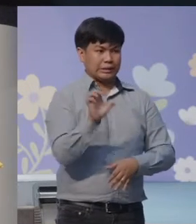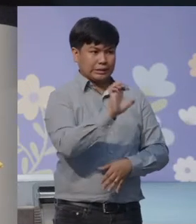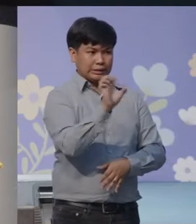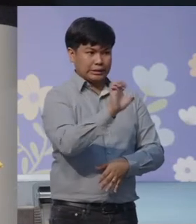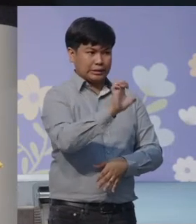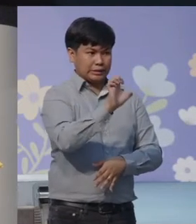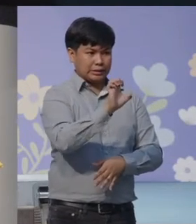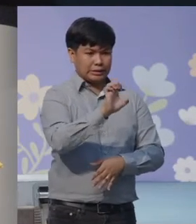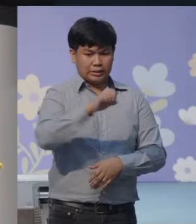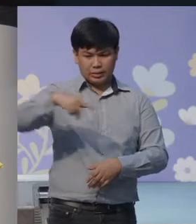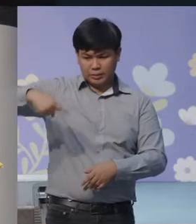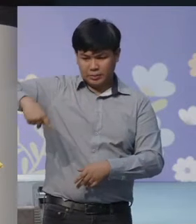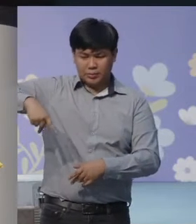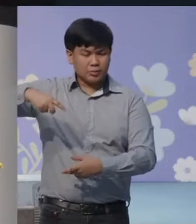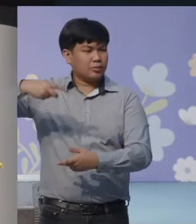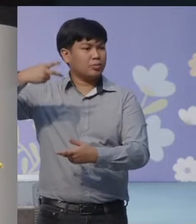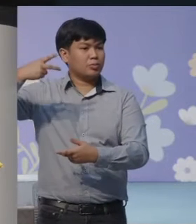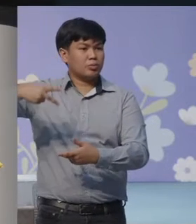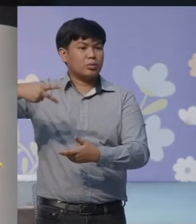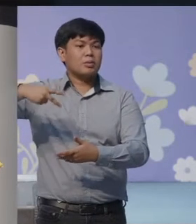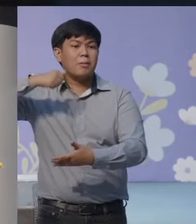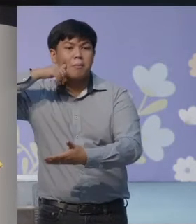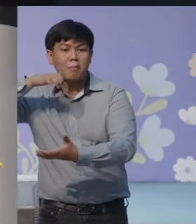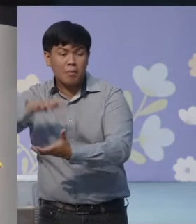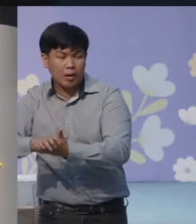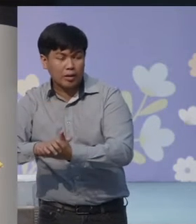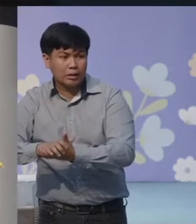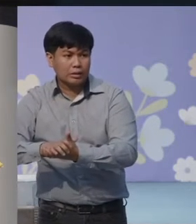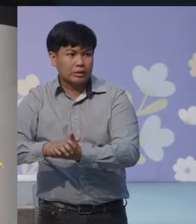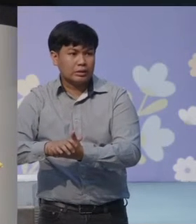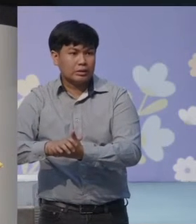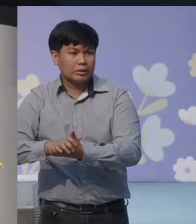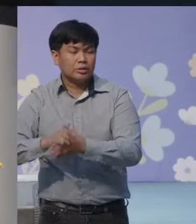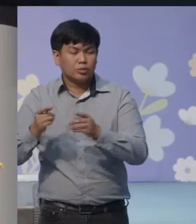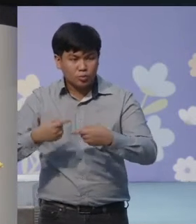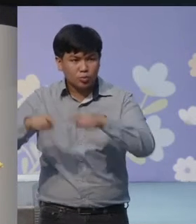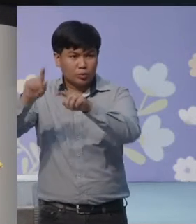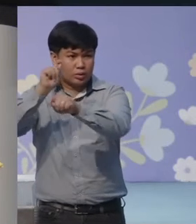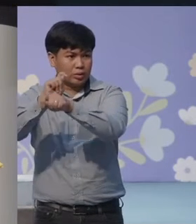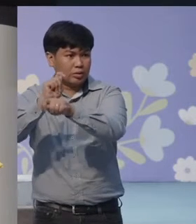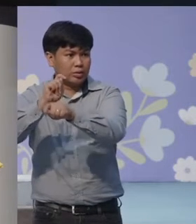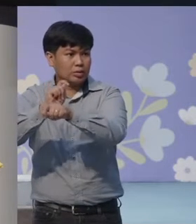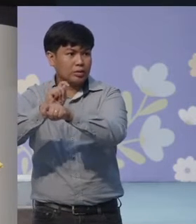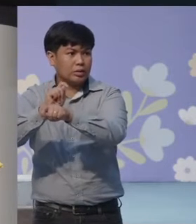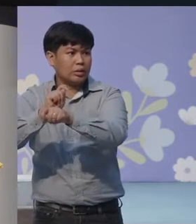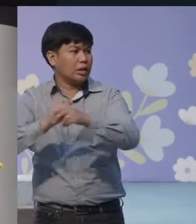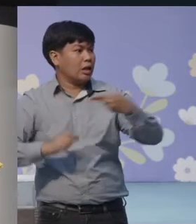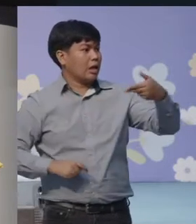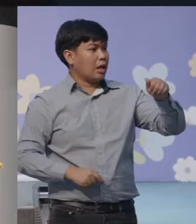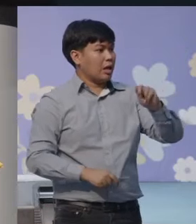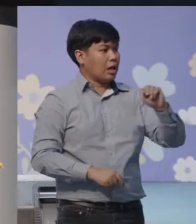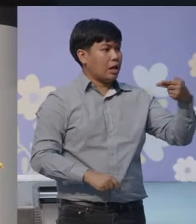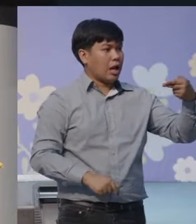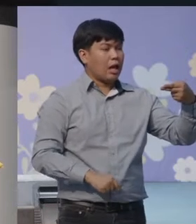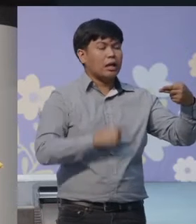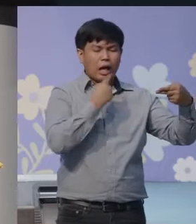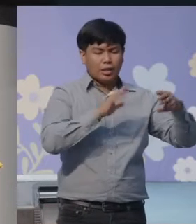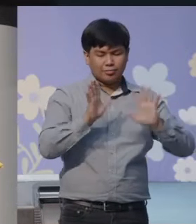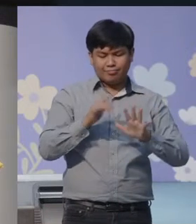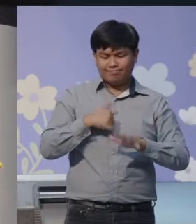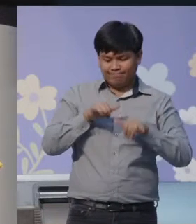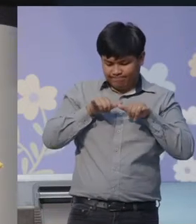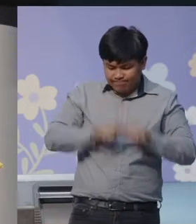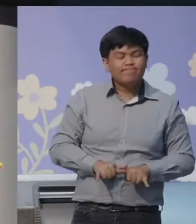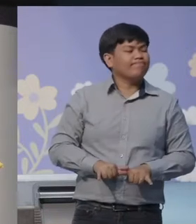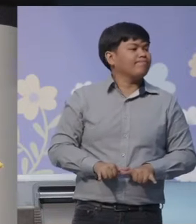at sinabi naman ni Hana kay Elkana, dito na muna ako. Kailangan ko munang alagaan yung anak,